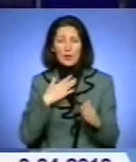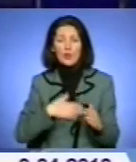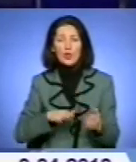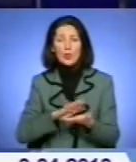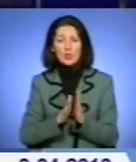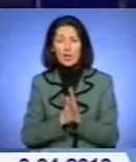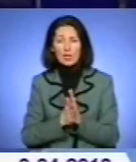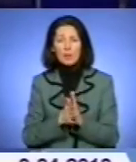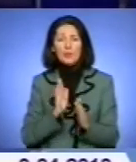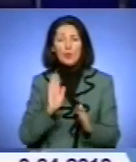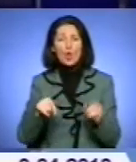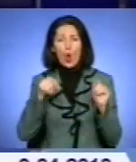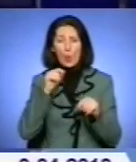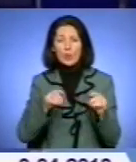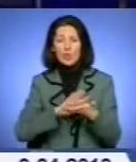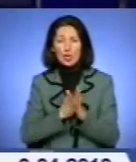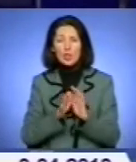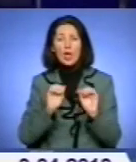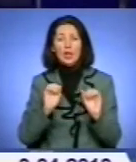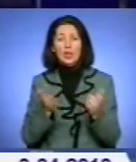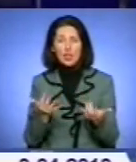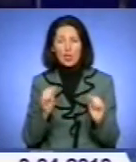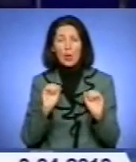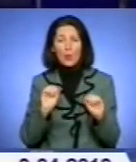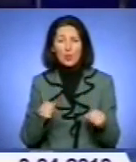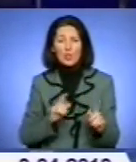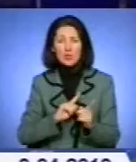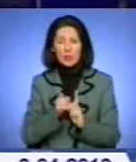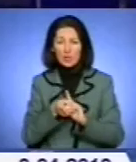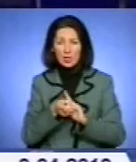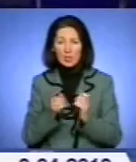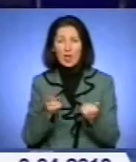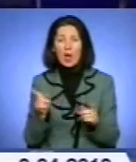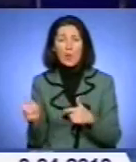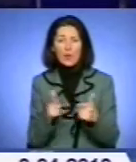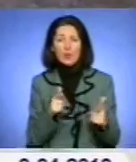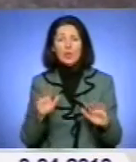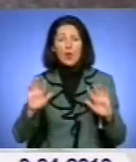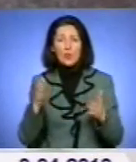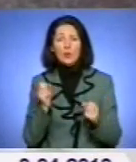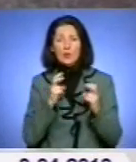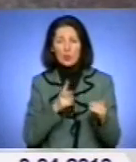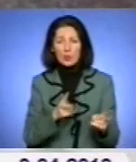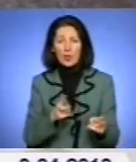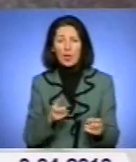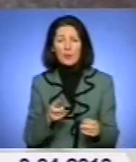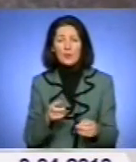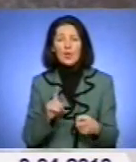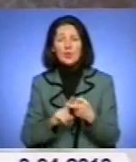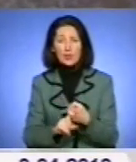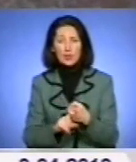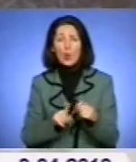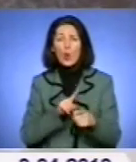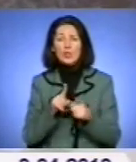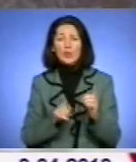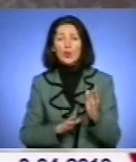тож ситуація ще може змінитися. Як поводитися у випадку небезпеки – у сюжеті. У зв'язку зі зміною